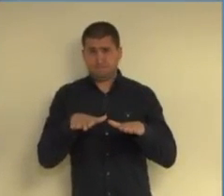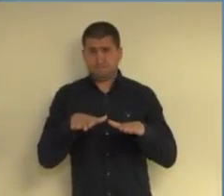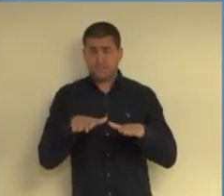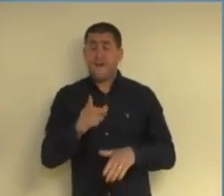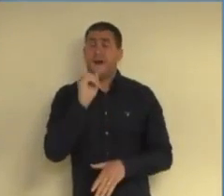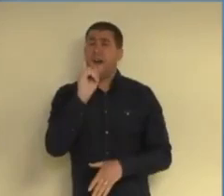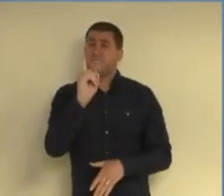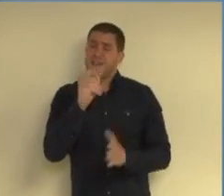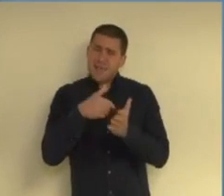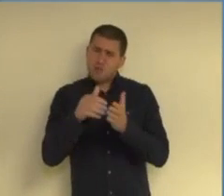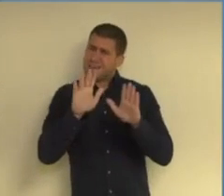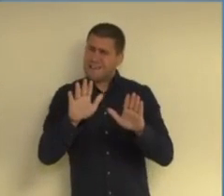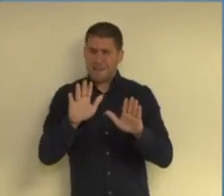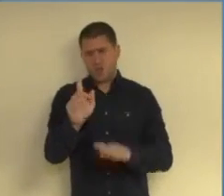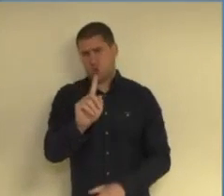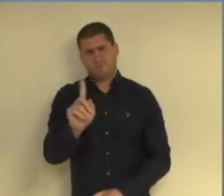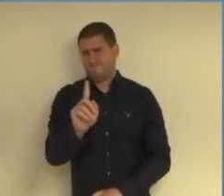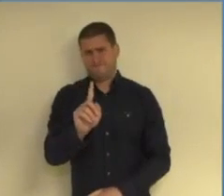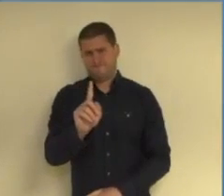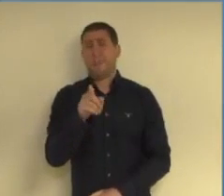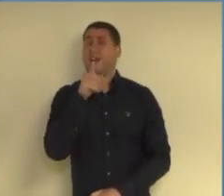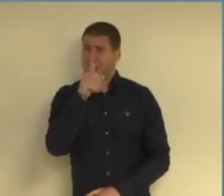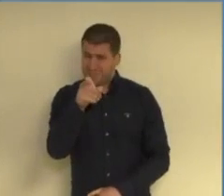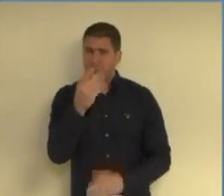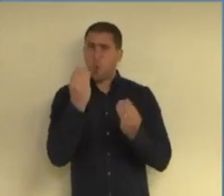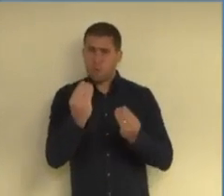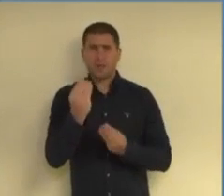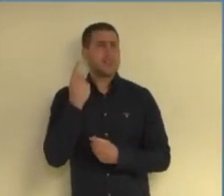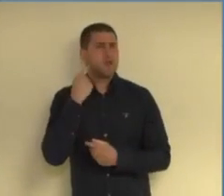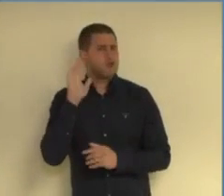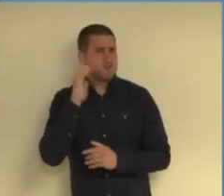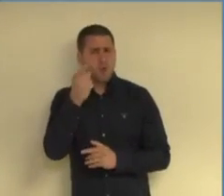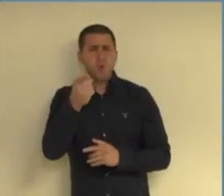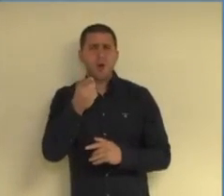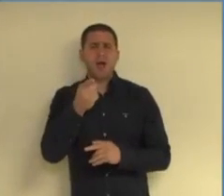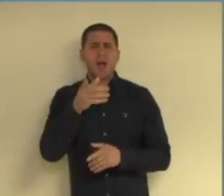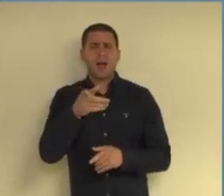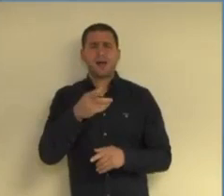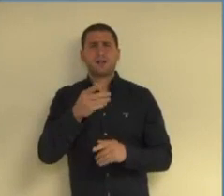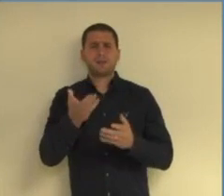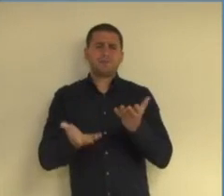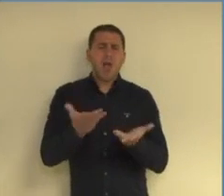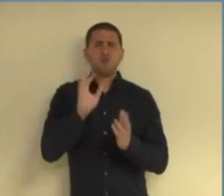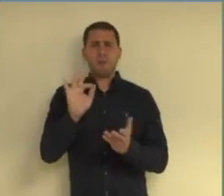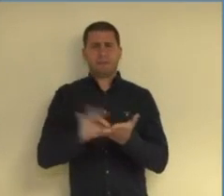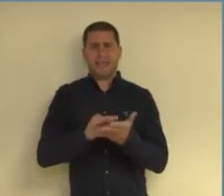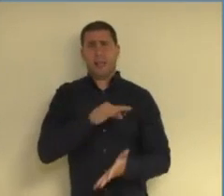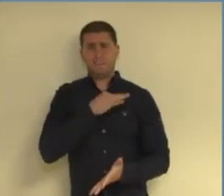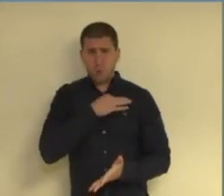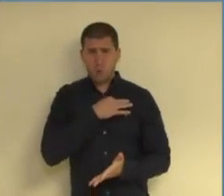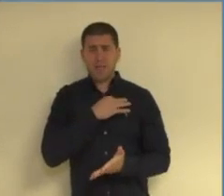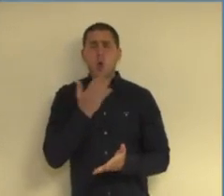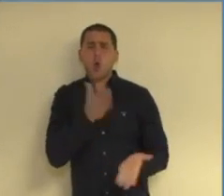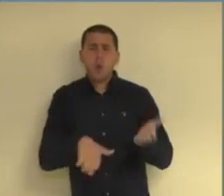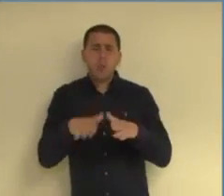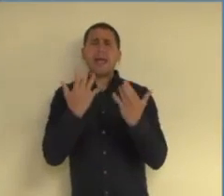אבל זה לא יימשך. אתם תשמעו תכף הערכות של משרד הבריאות על כמה